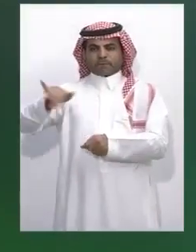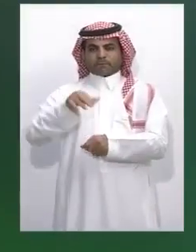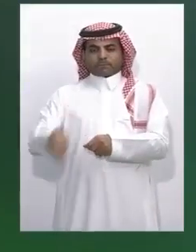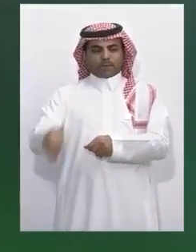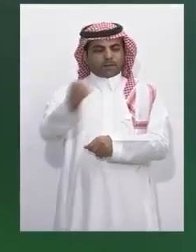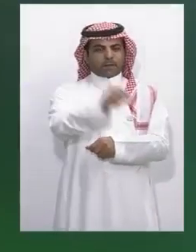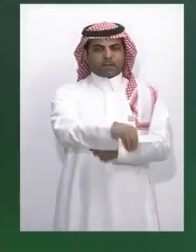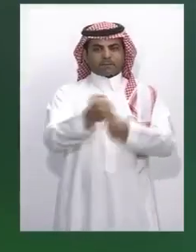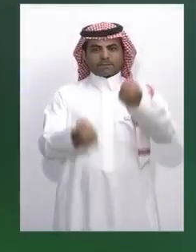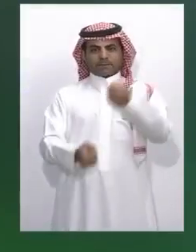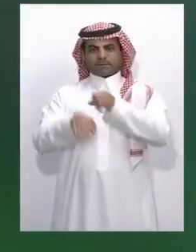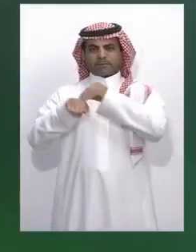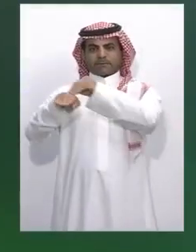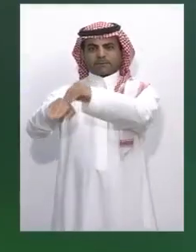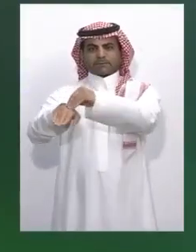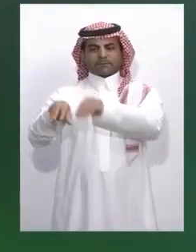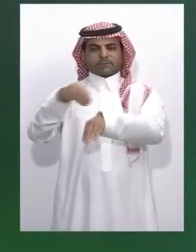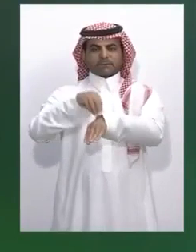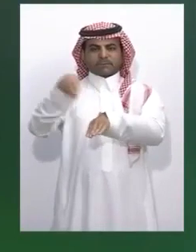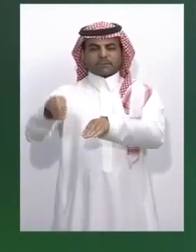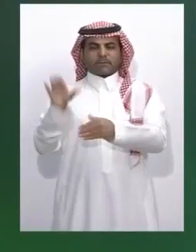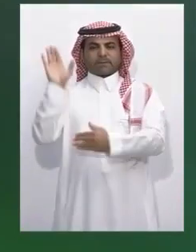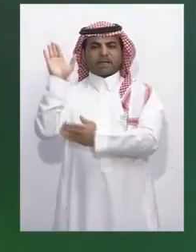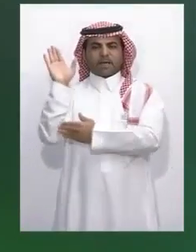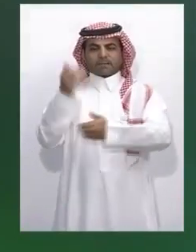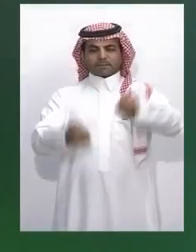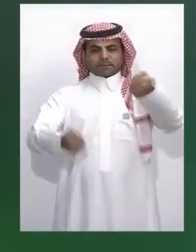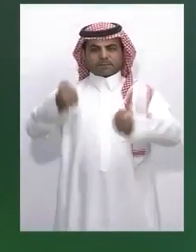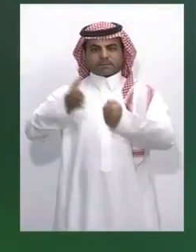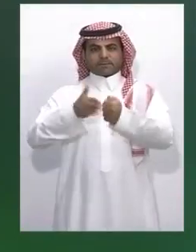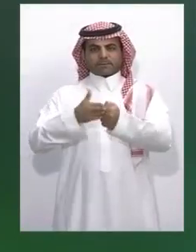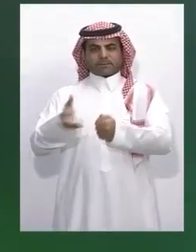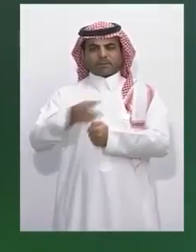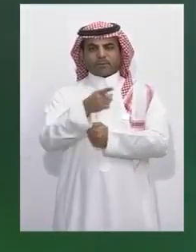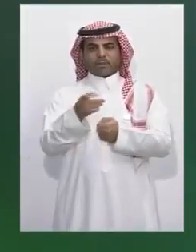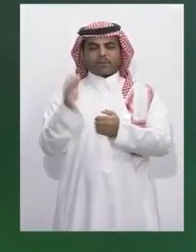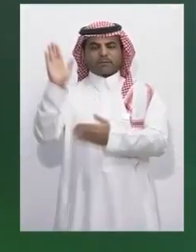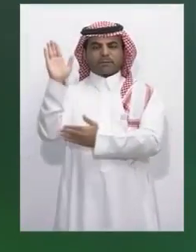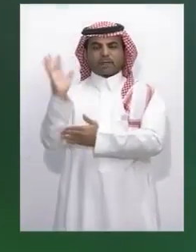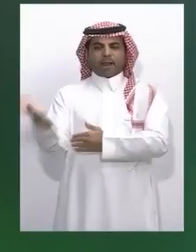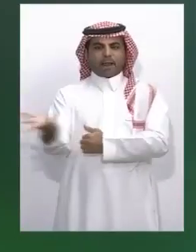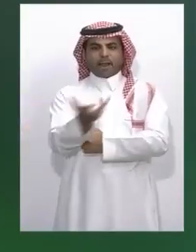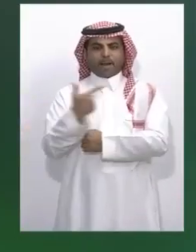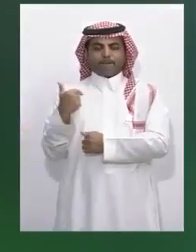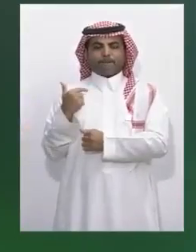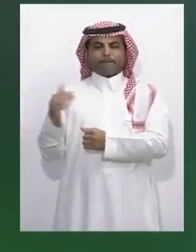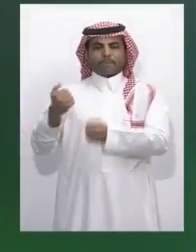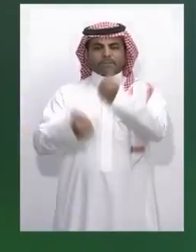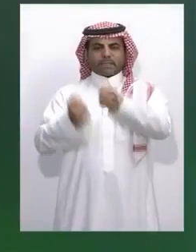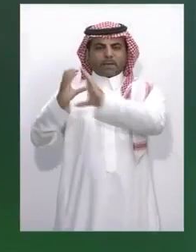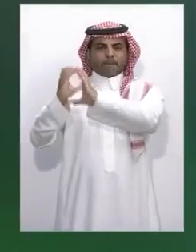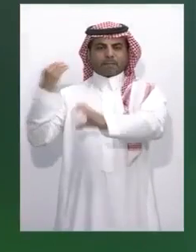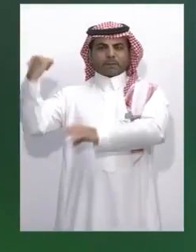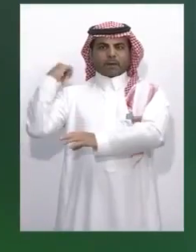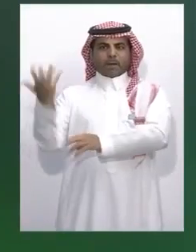يتنقلون بالحافلات المخصصة للنقل، فيكتفى بالتصريح للسائق على أن يشمل التصريح تحديد عدد الركاب بما لا